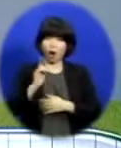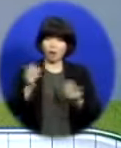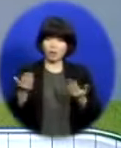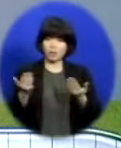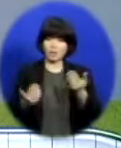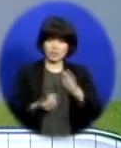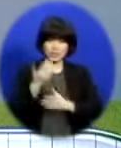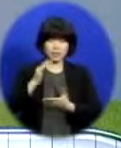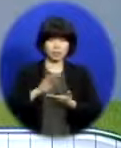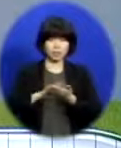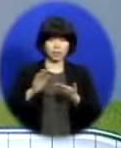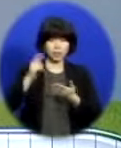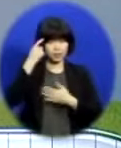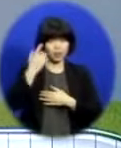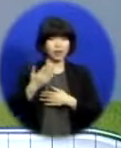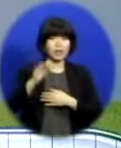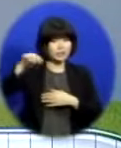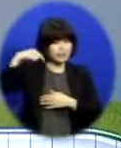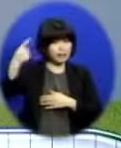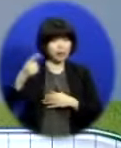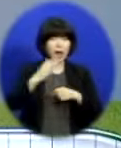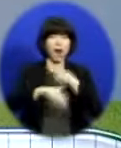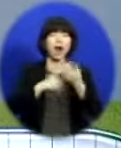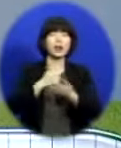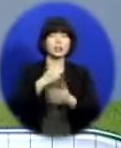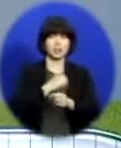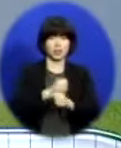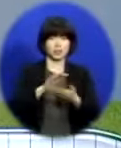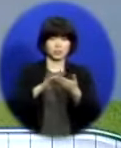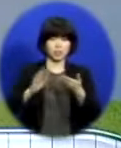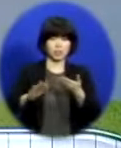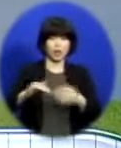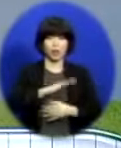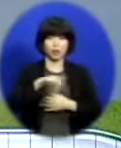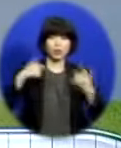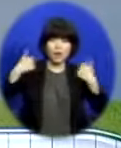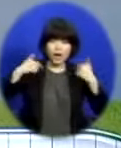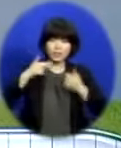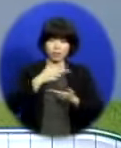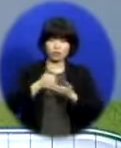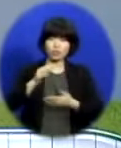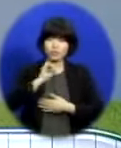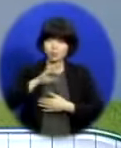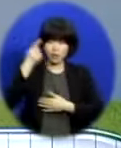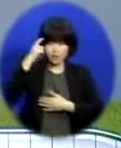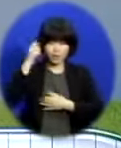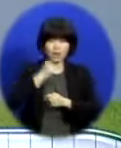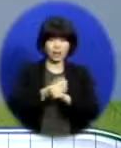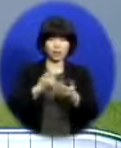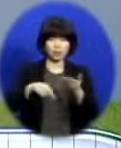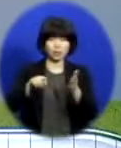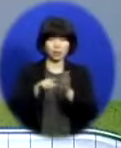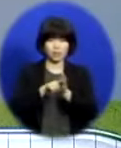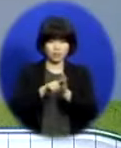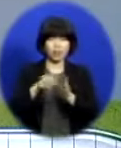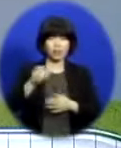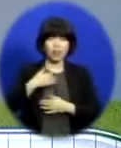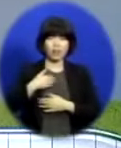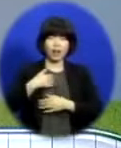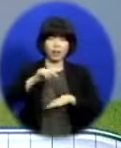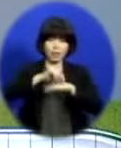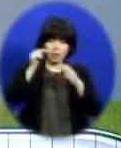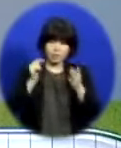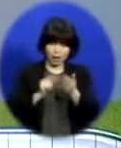그다음은 하나님이 하시는 거예요 우리는 항상 주님만을 생각해 보려고 항상 주님만 내가 내